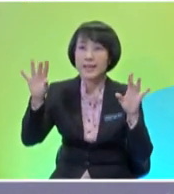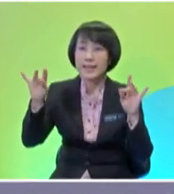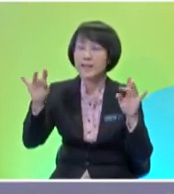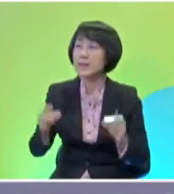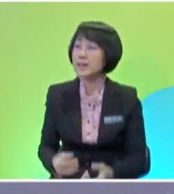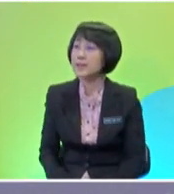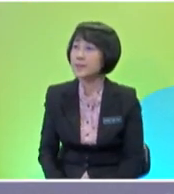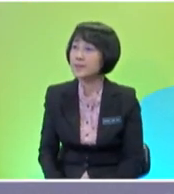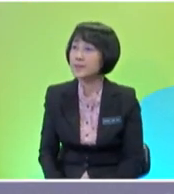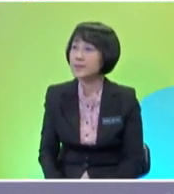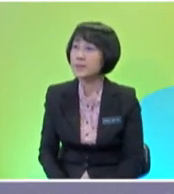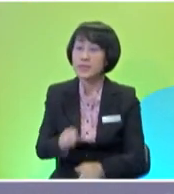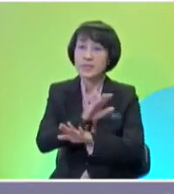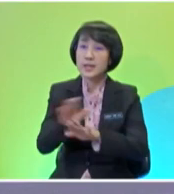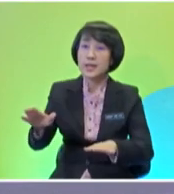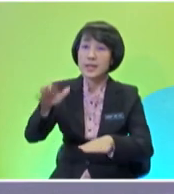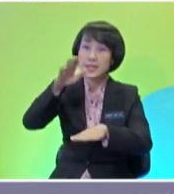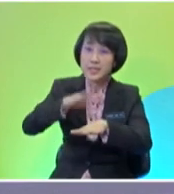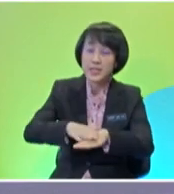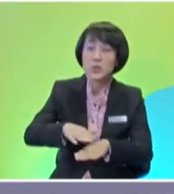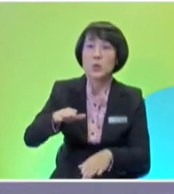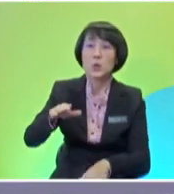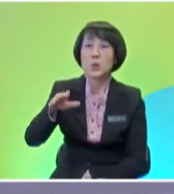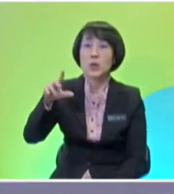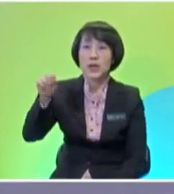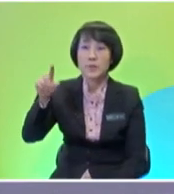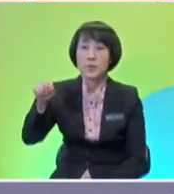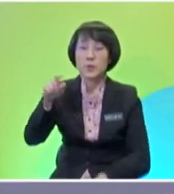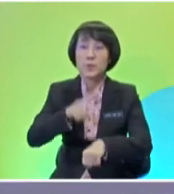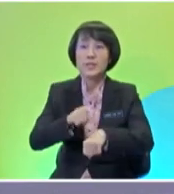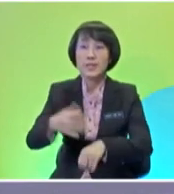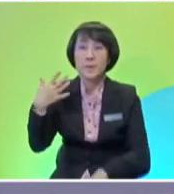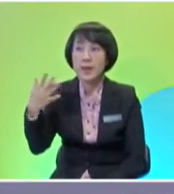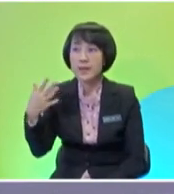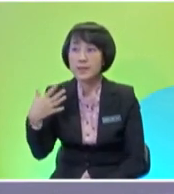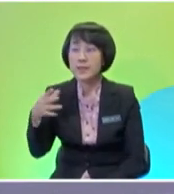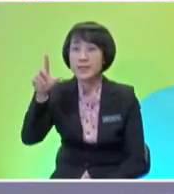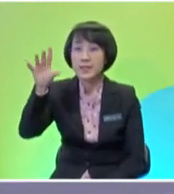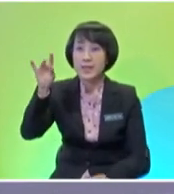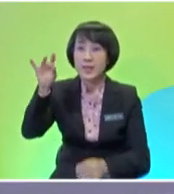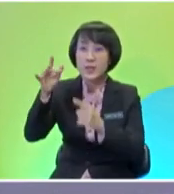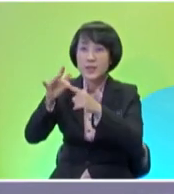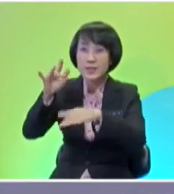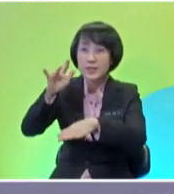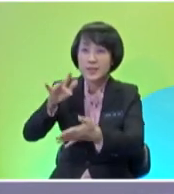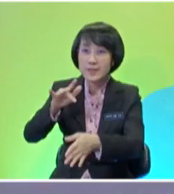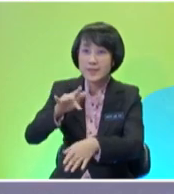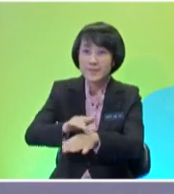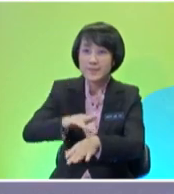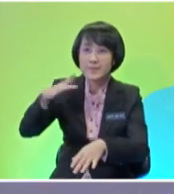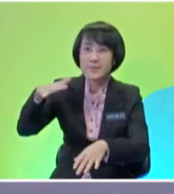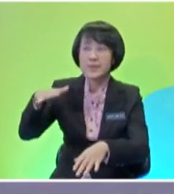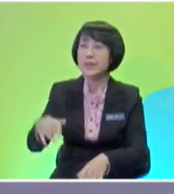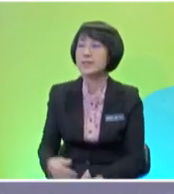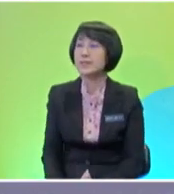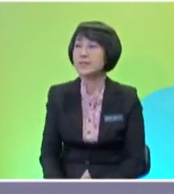nak ingatkan, jangan sentuh gam tu semasa dia masih panas, Ifan. Okey. Sebab takut jari nanti melecur. Okey, kalau kita di sekolah, kita